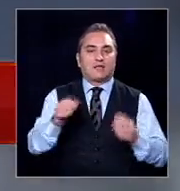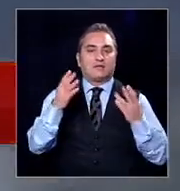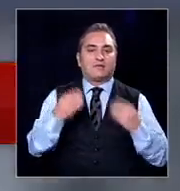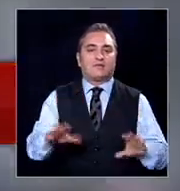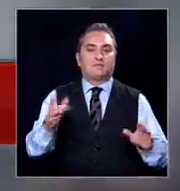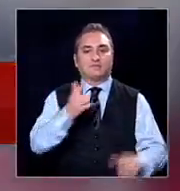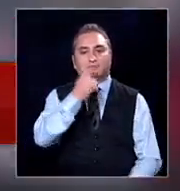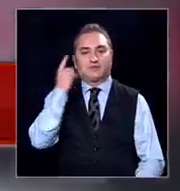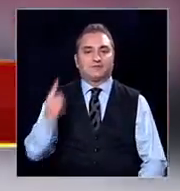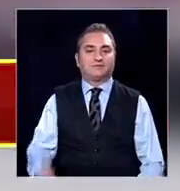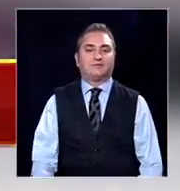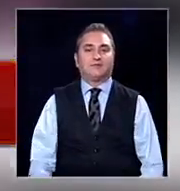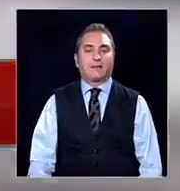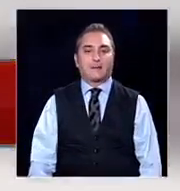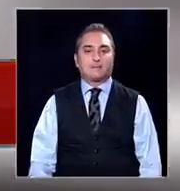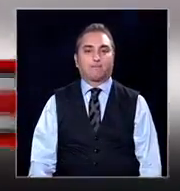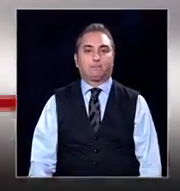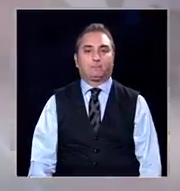gelmedi.